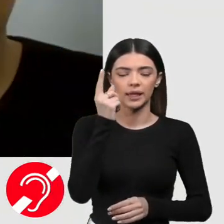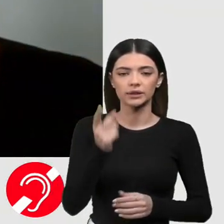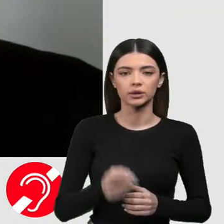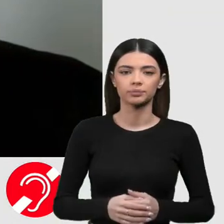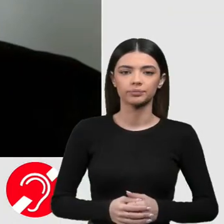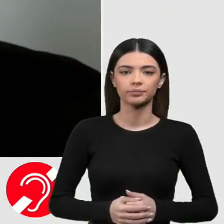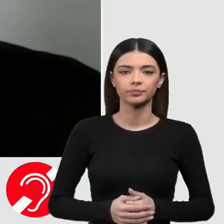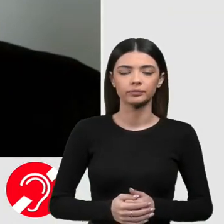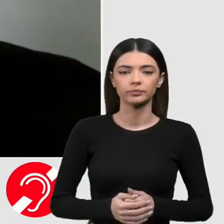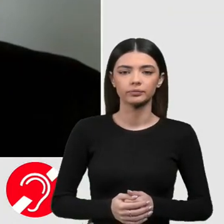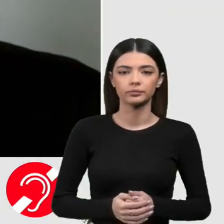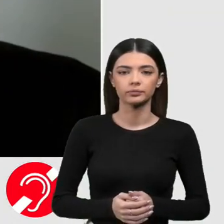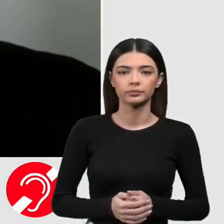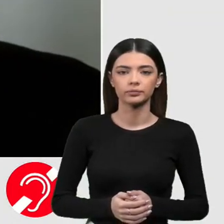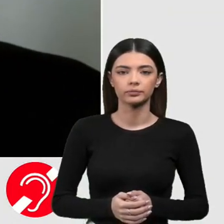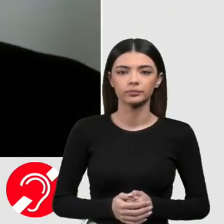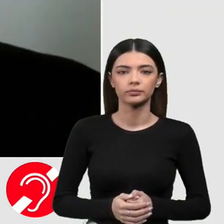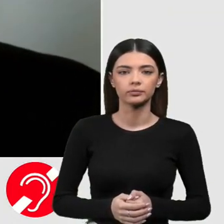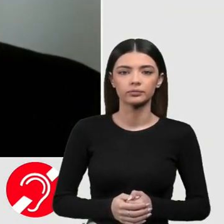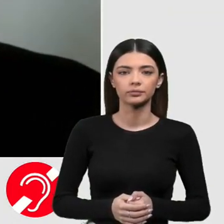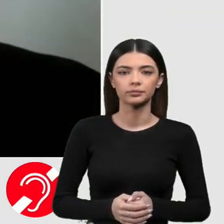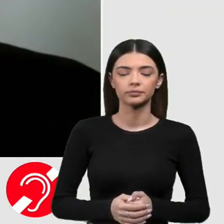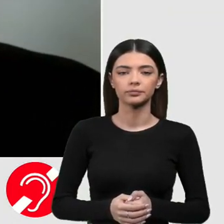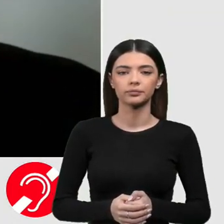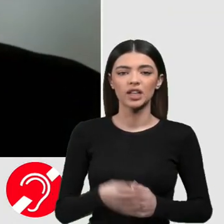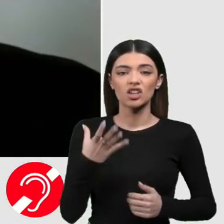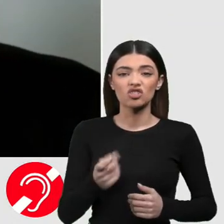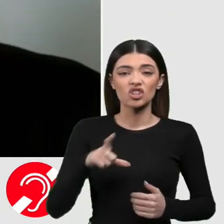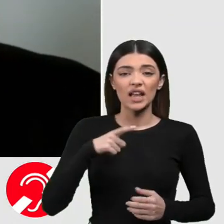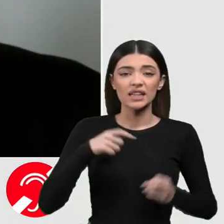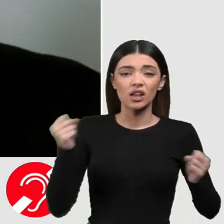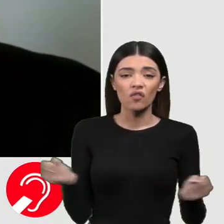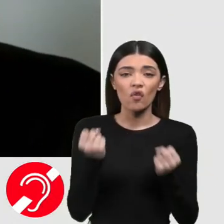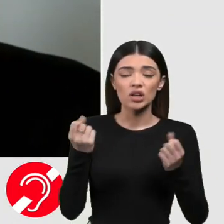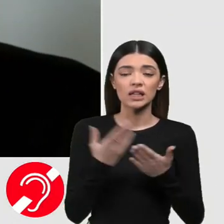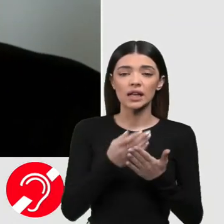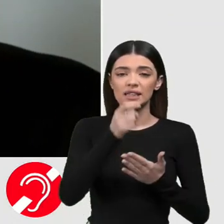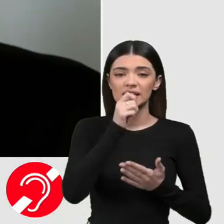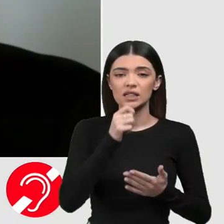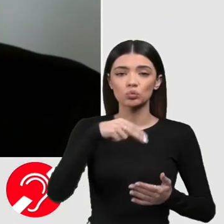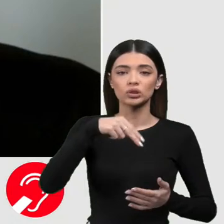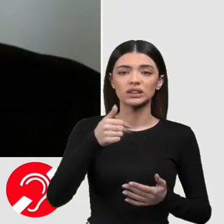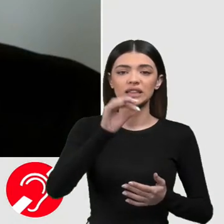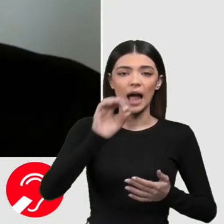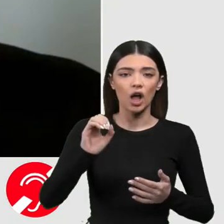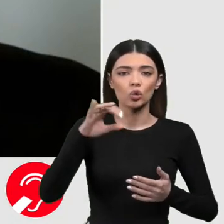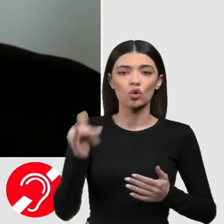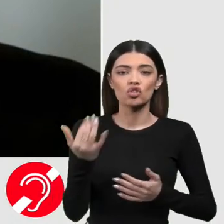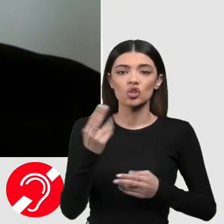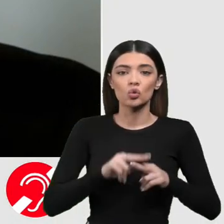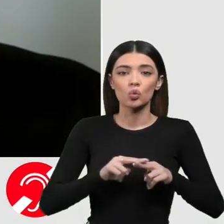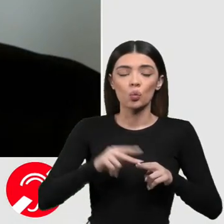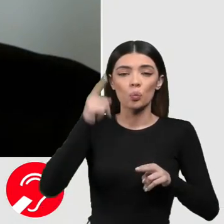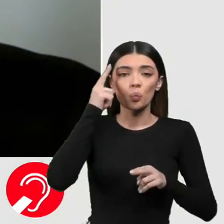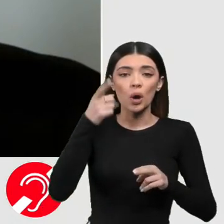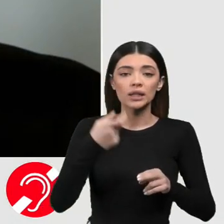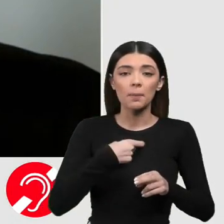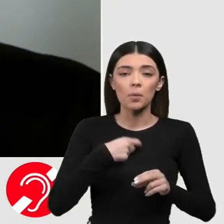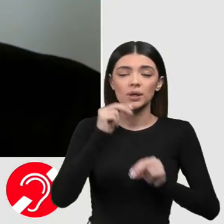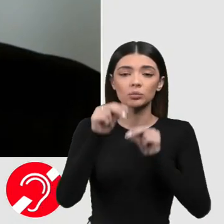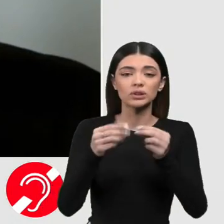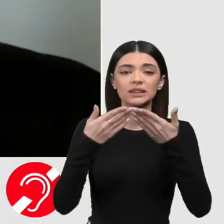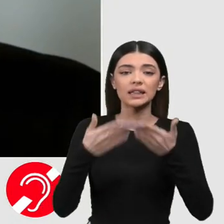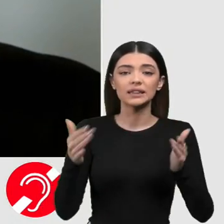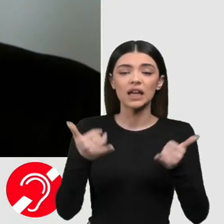Securității. Bună dimineața, Florin! Bună dimineața, Maria! Ce înseamnă forța de răspuns NATO și din ce în ce condiții poate